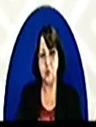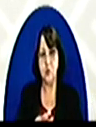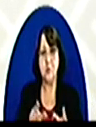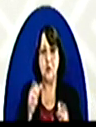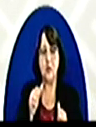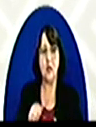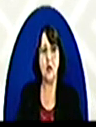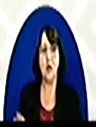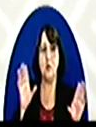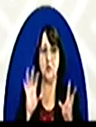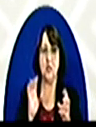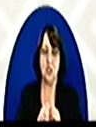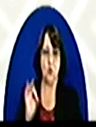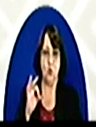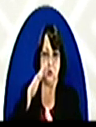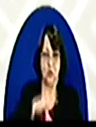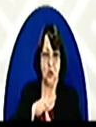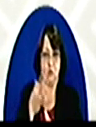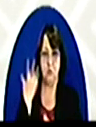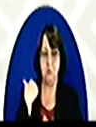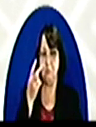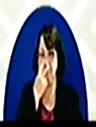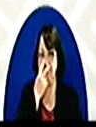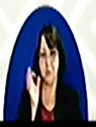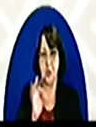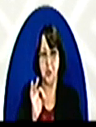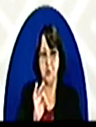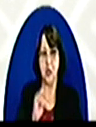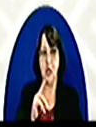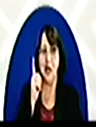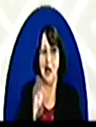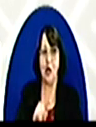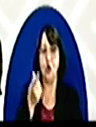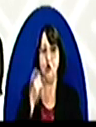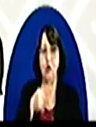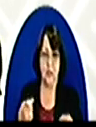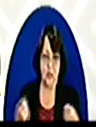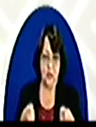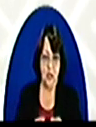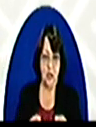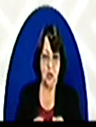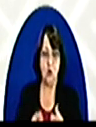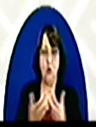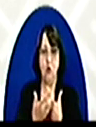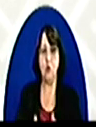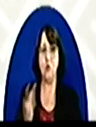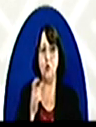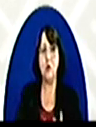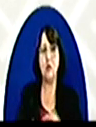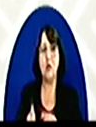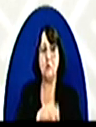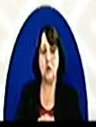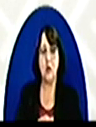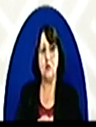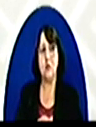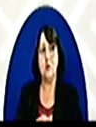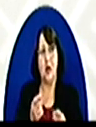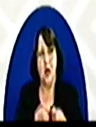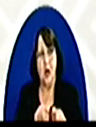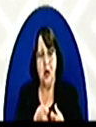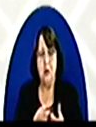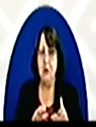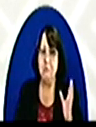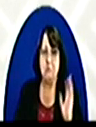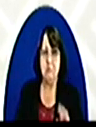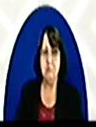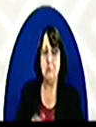наадмаа хийхгүй үнжиж байсан удаа байхгүй юм байна. Халахын голын байлдаан болоо тэнд олон хүний амь нас үргэж жихт үндэсний баяр наадмаа хийж байсан юм